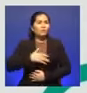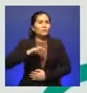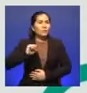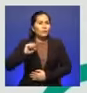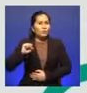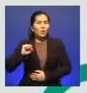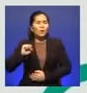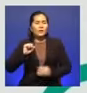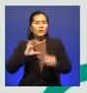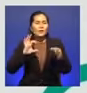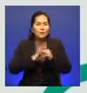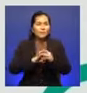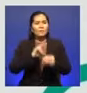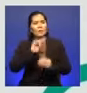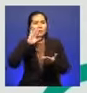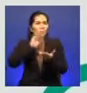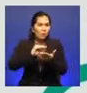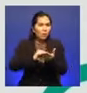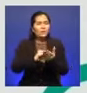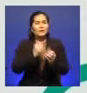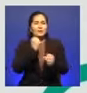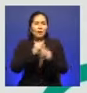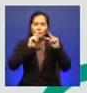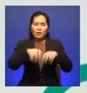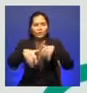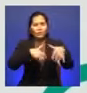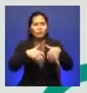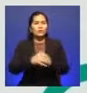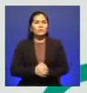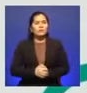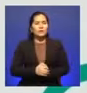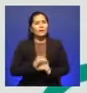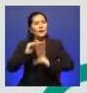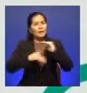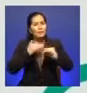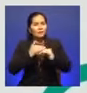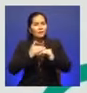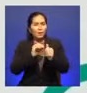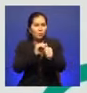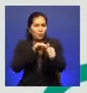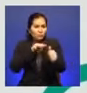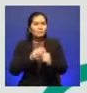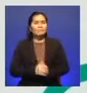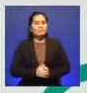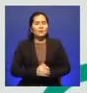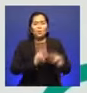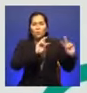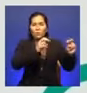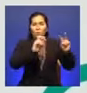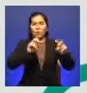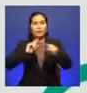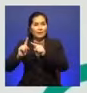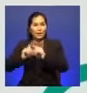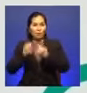ทำเทคนิคก็ดีระบบข้อมูลนะครับแล้วก็การทำวิจัยชุมชนรีแคปการพัฒนาศักยภาพของผู้นำต่างๆเหล่านี้นะครับ